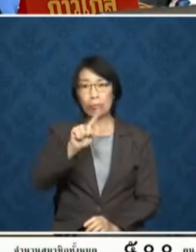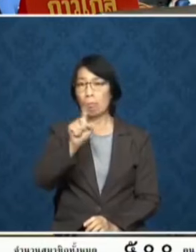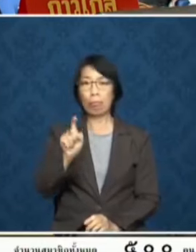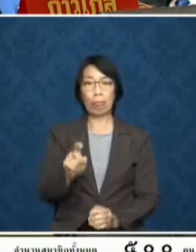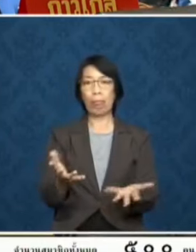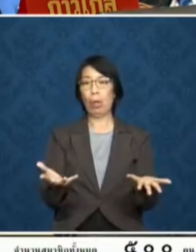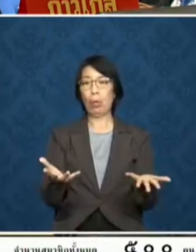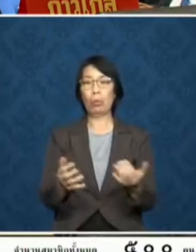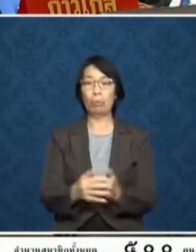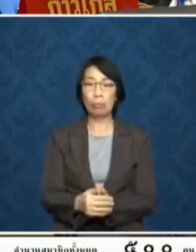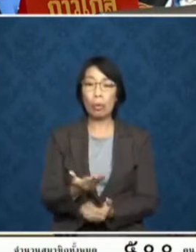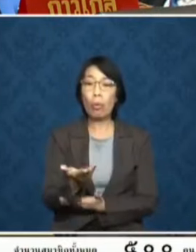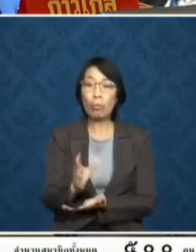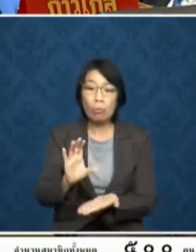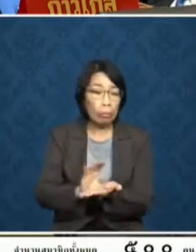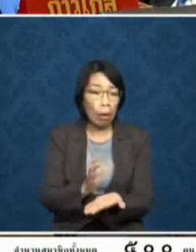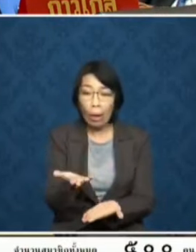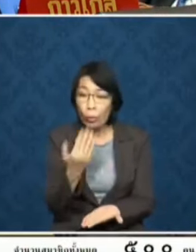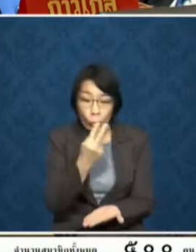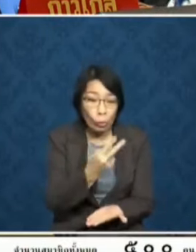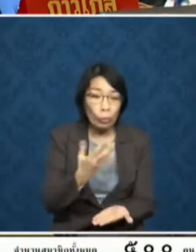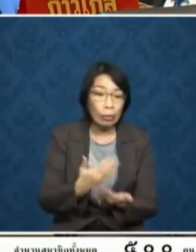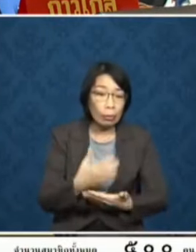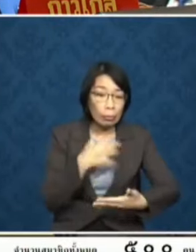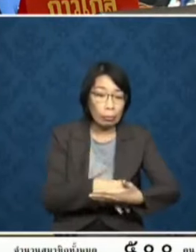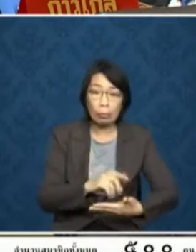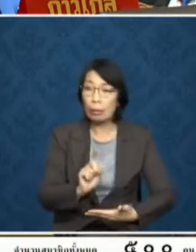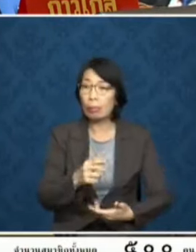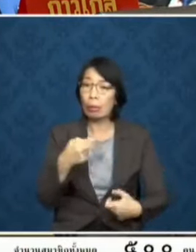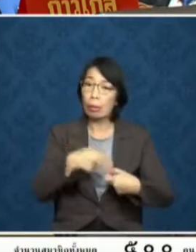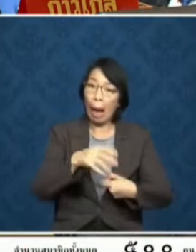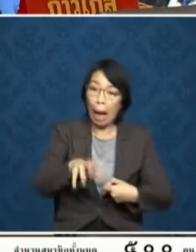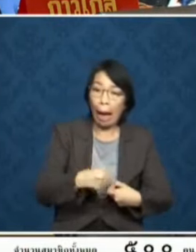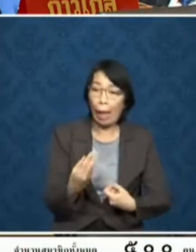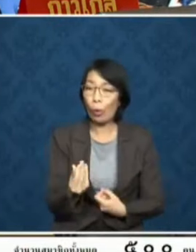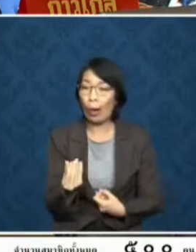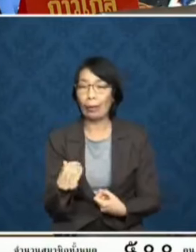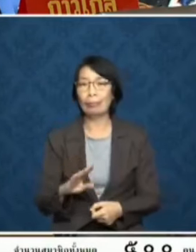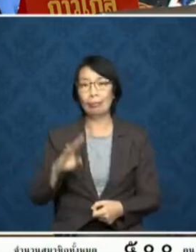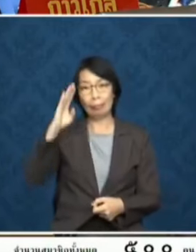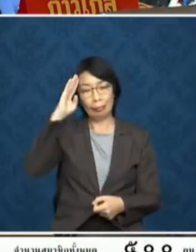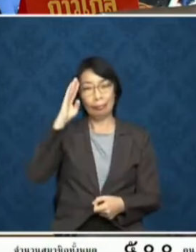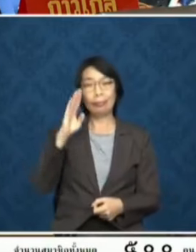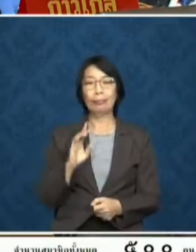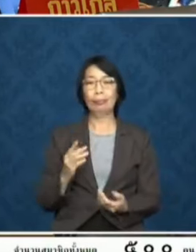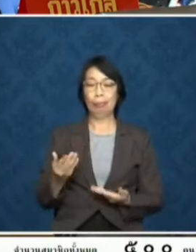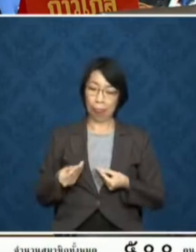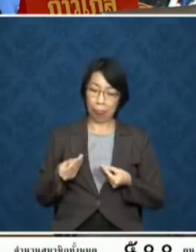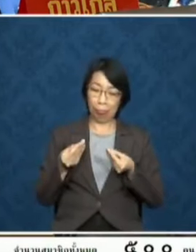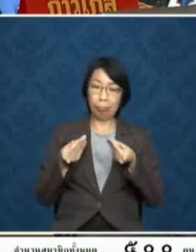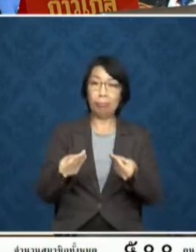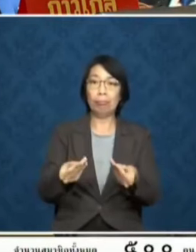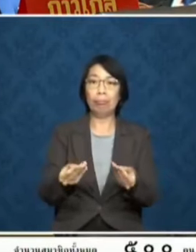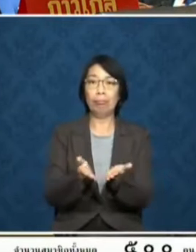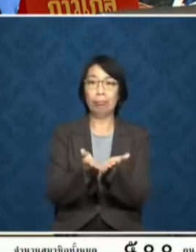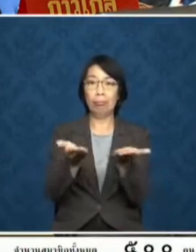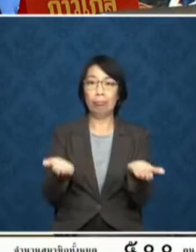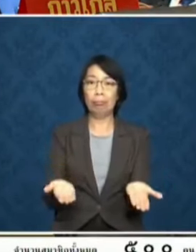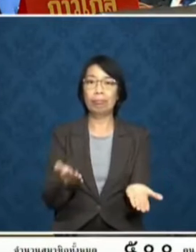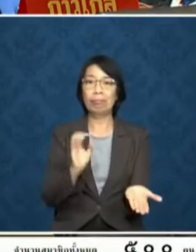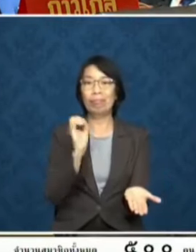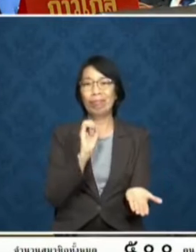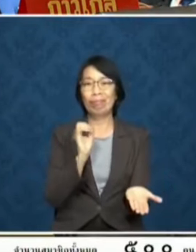ายๆครั้งเนี่ยขอดูงบประมาณขอดูรายได้จากในส่วนการขายน้ำมันนี้แต่กองทัพก็ไม่เคยนำส่งรายได้หลายหมื่นล้านตร